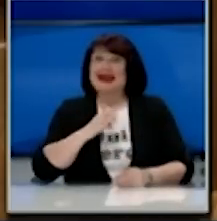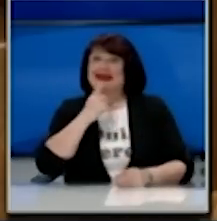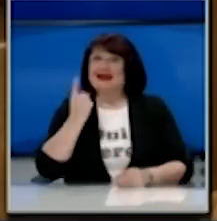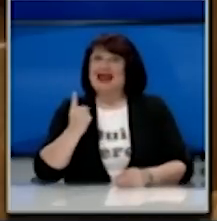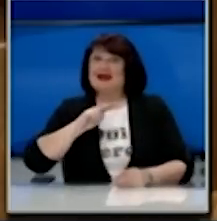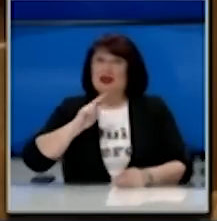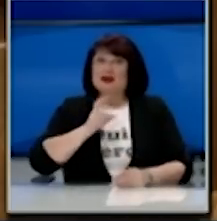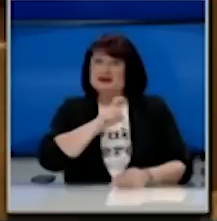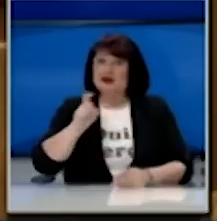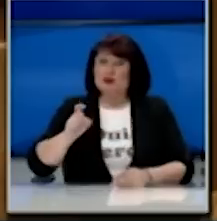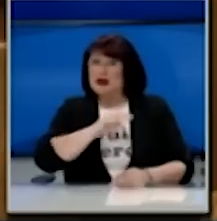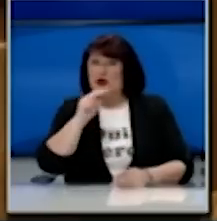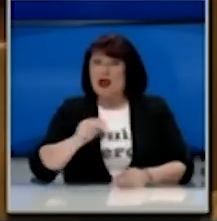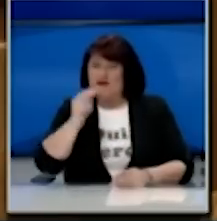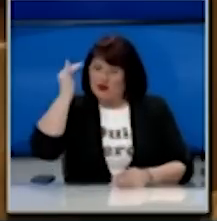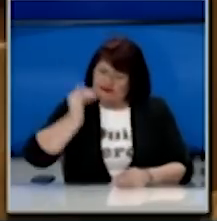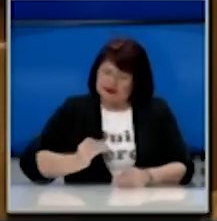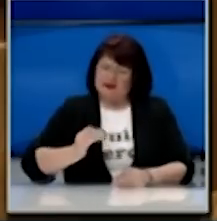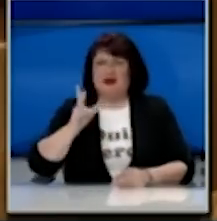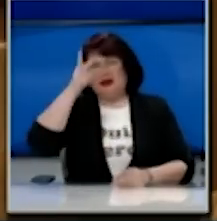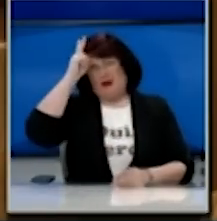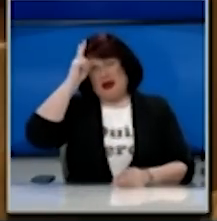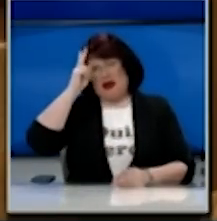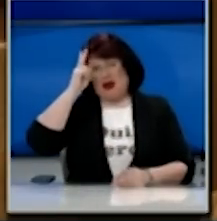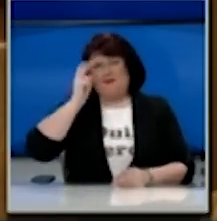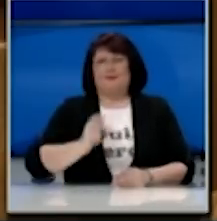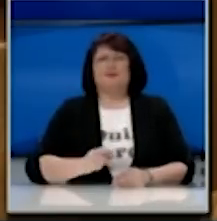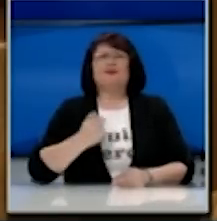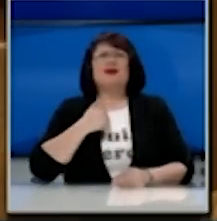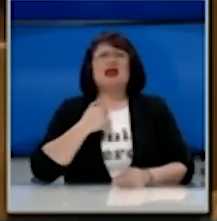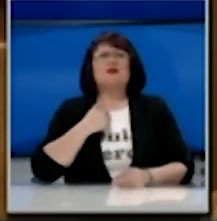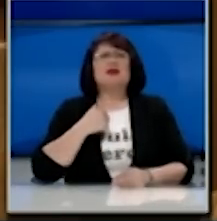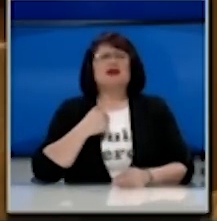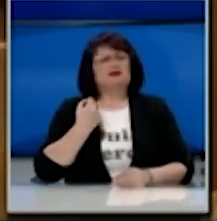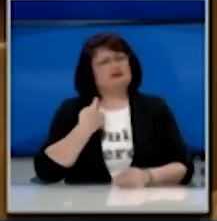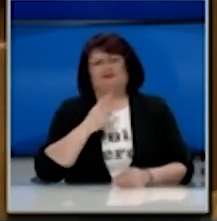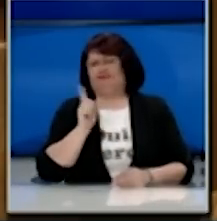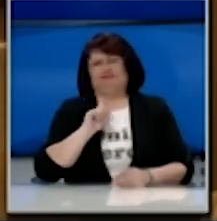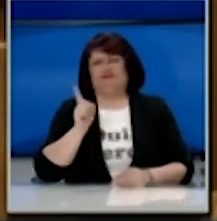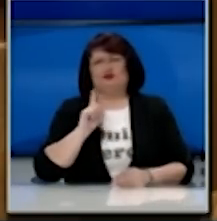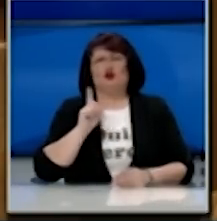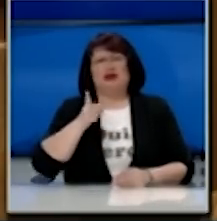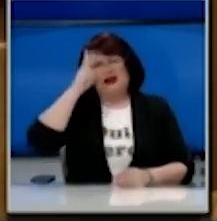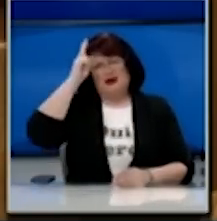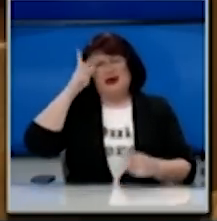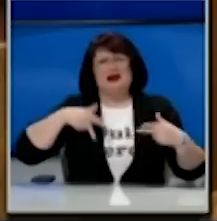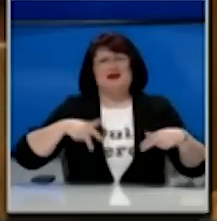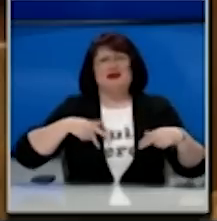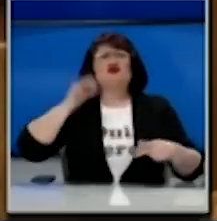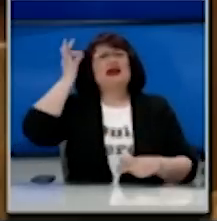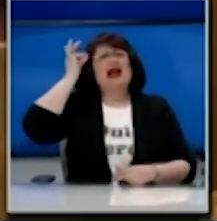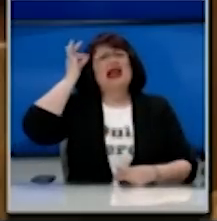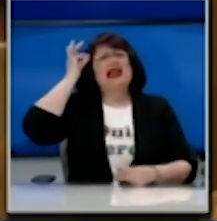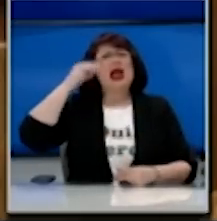31 δισεκατομμυρίων ευρώ. Εμείς δεν είμαστε με τις κυβερνήσεις ούτε του Σόλτς ούτε του Μακρόν στη